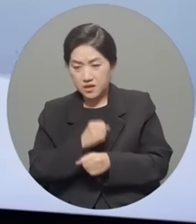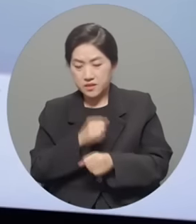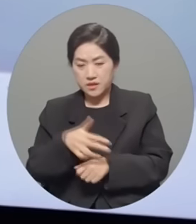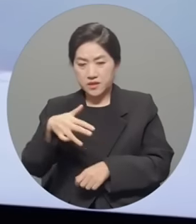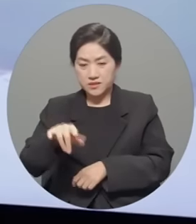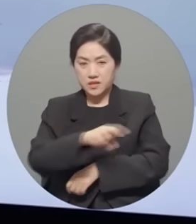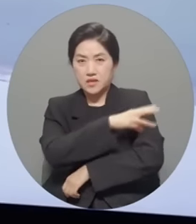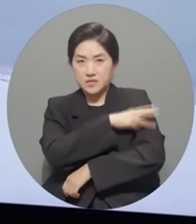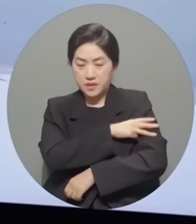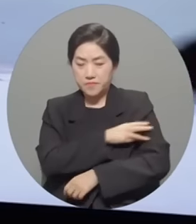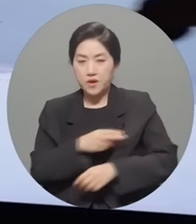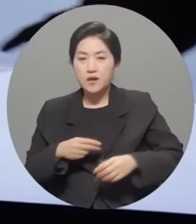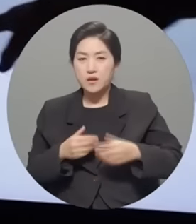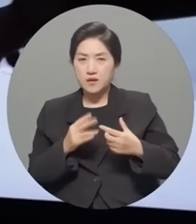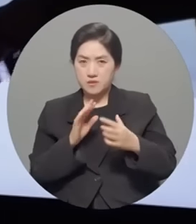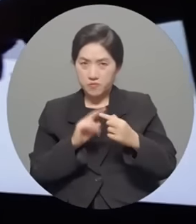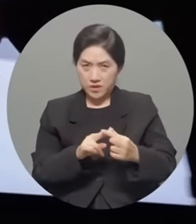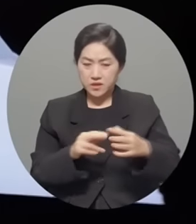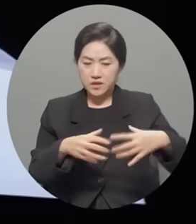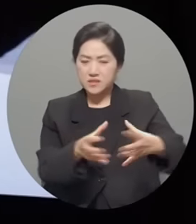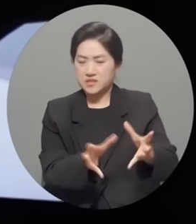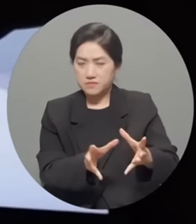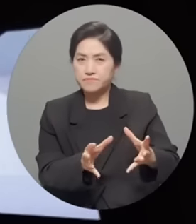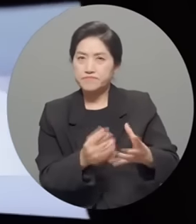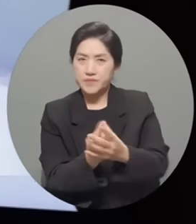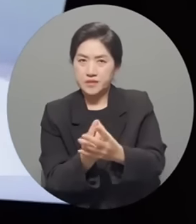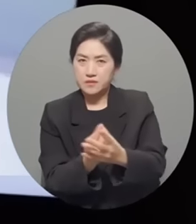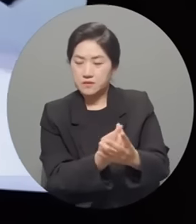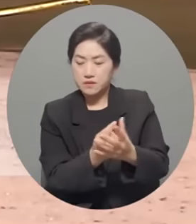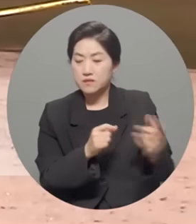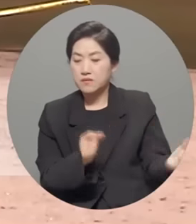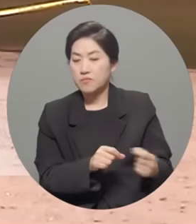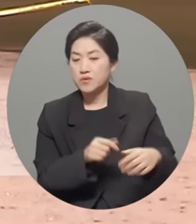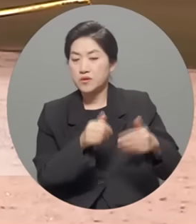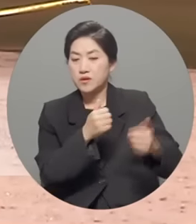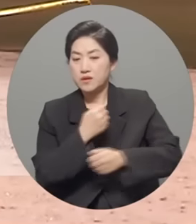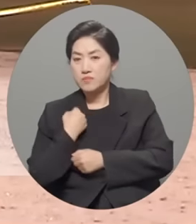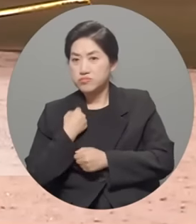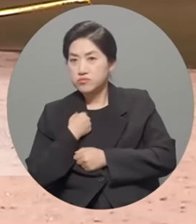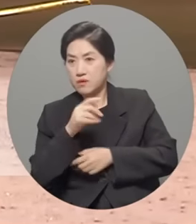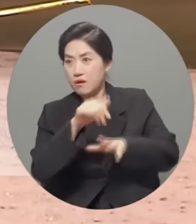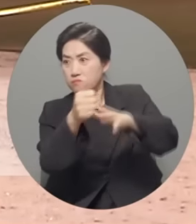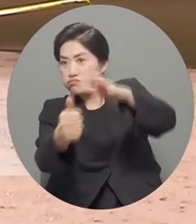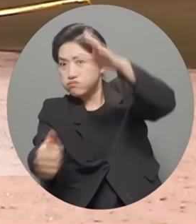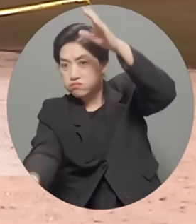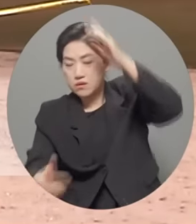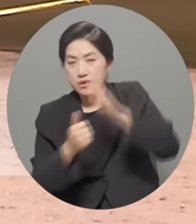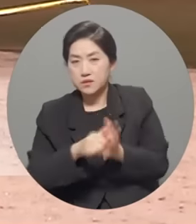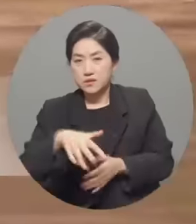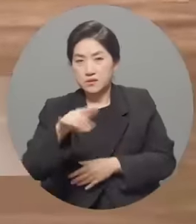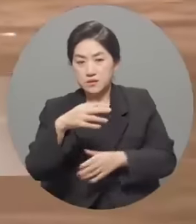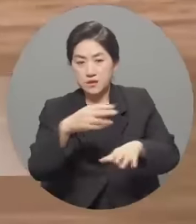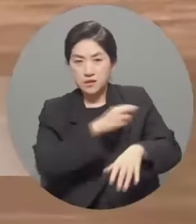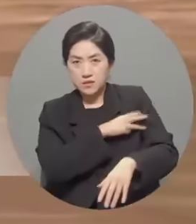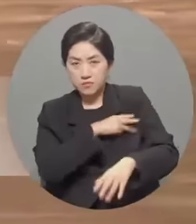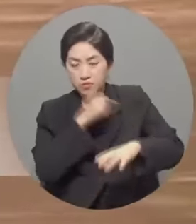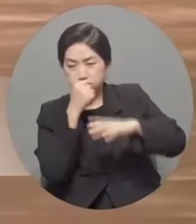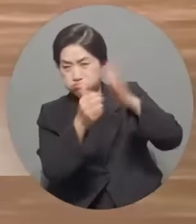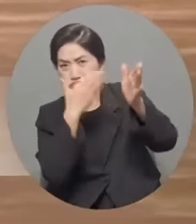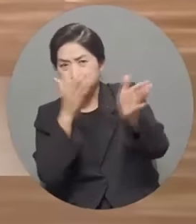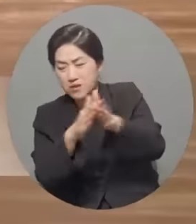속한 수색조와 합류합니다. 잠시 후 옆에 가던 부대원이 빠지는 걸 시작으로 최상병도 물살에